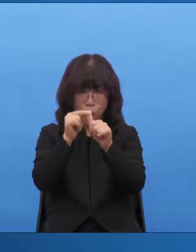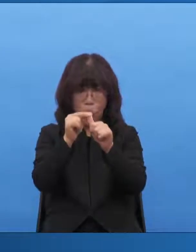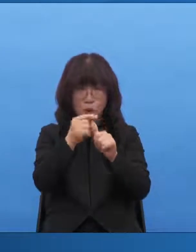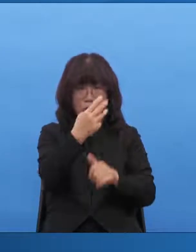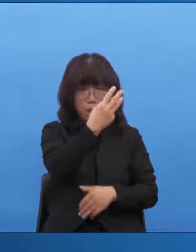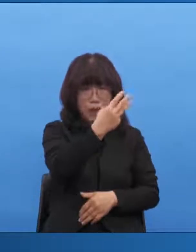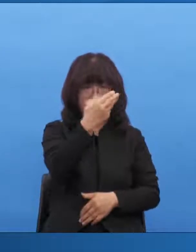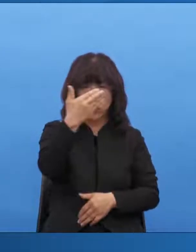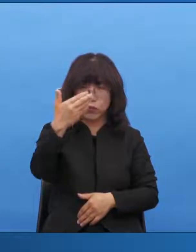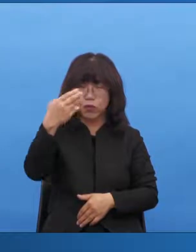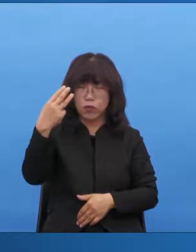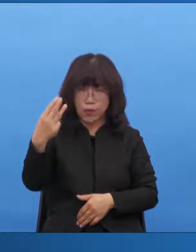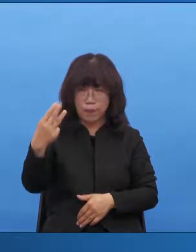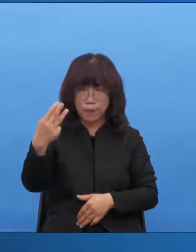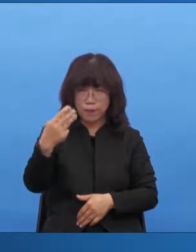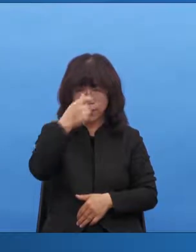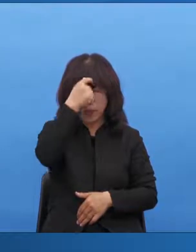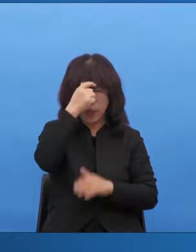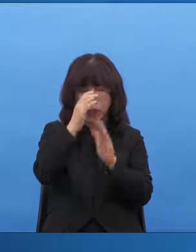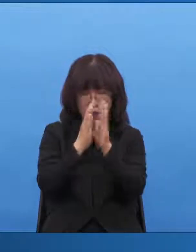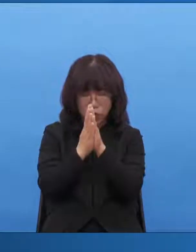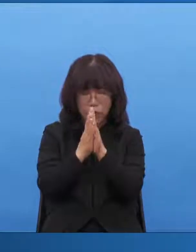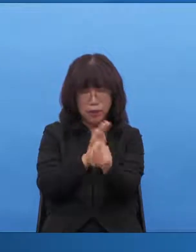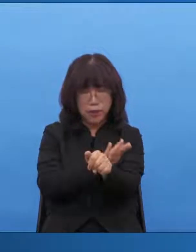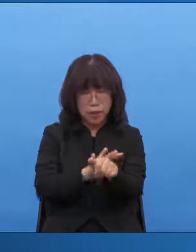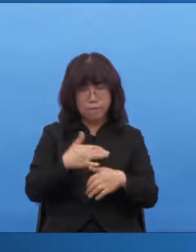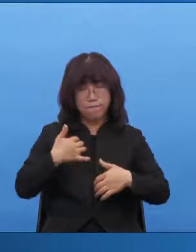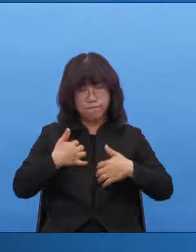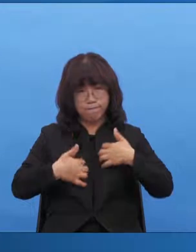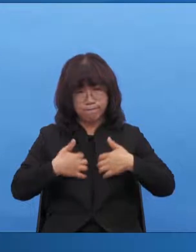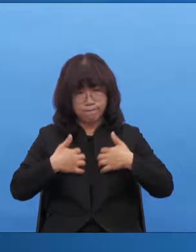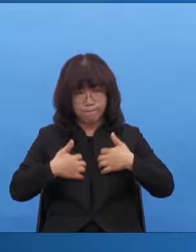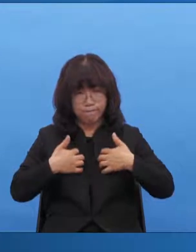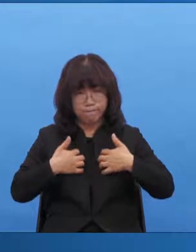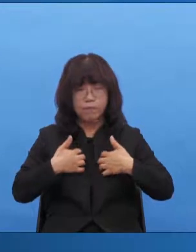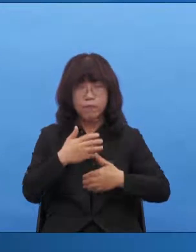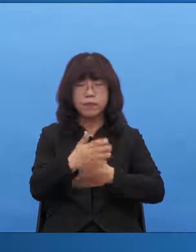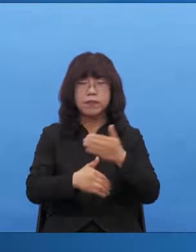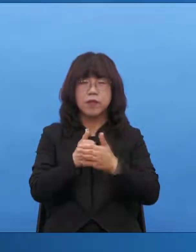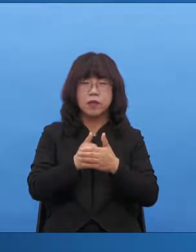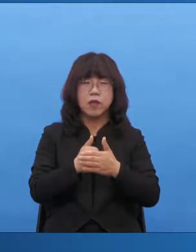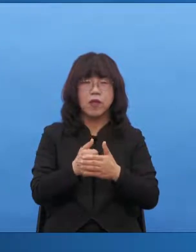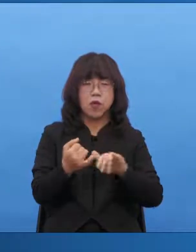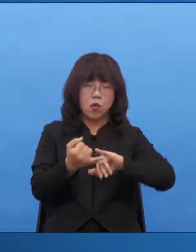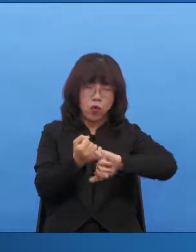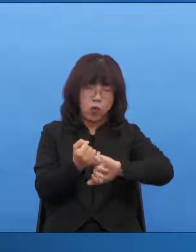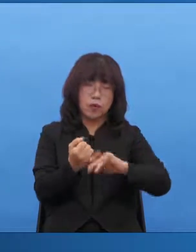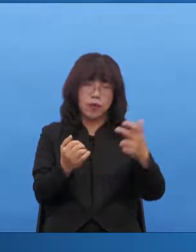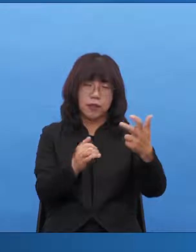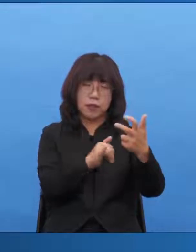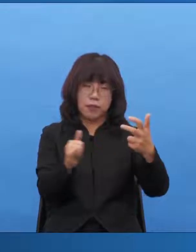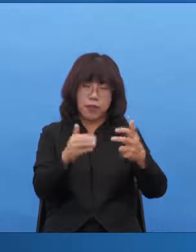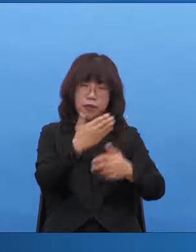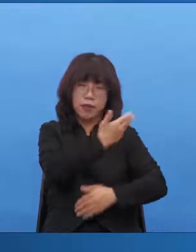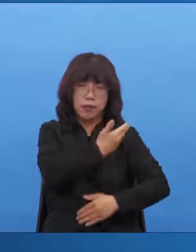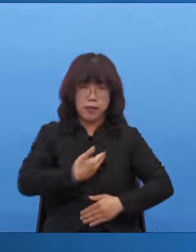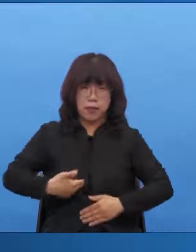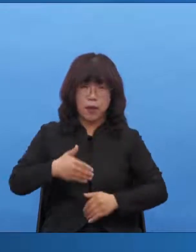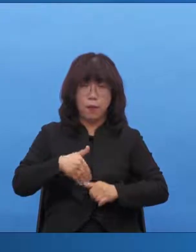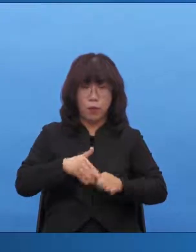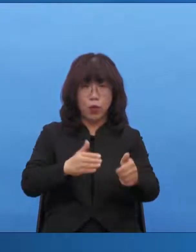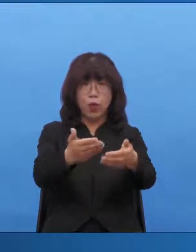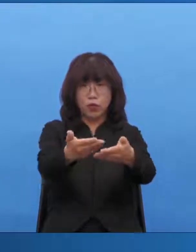제대로 누리고 있어도 하나님이 그 자리로 70인 제자를 보내신다고 강조했습니다. 이번